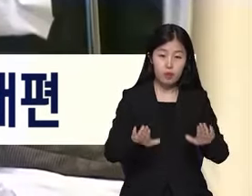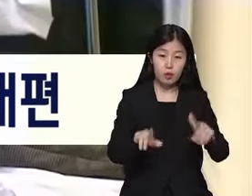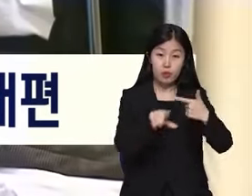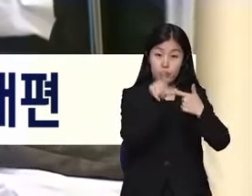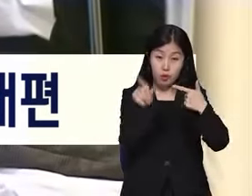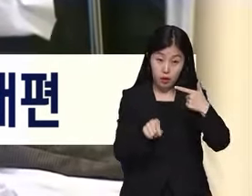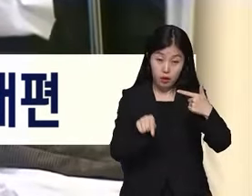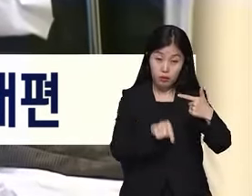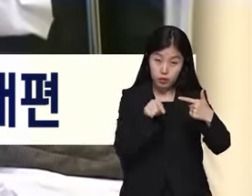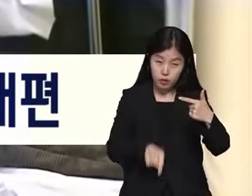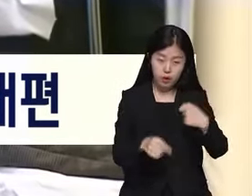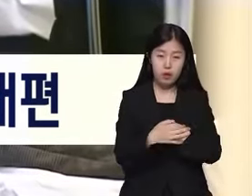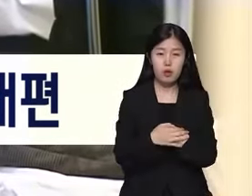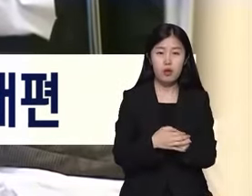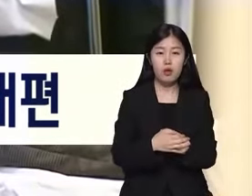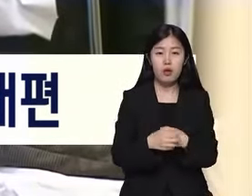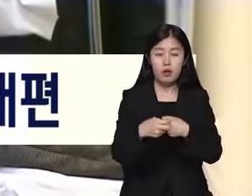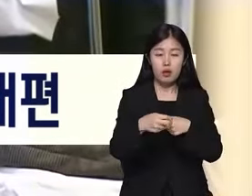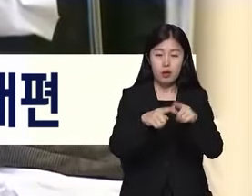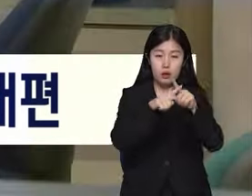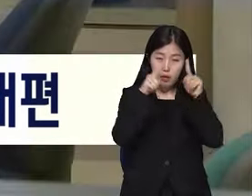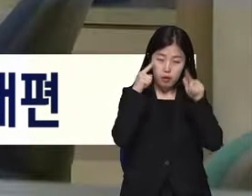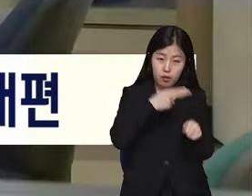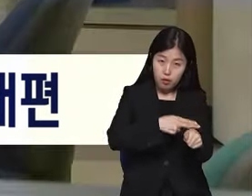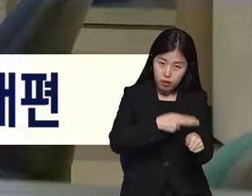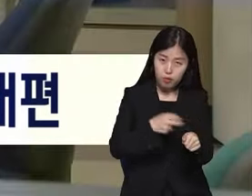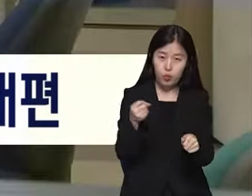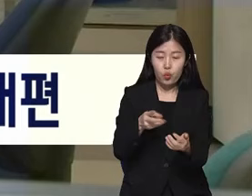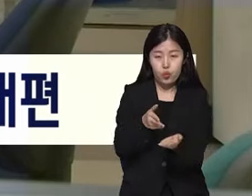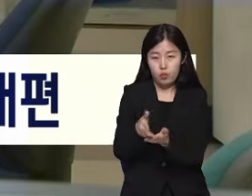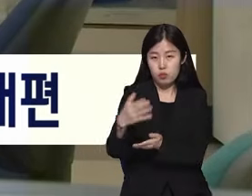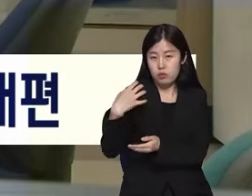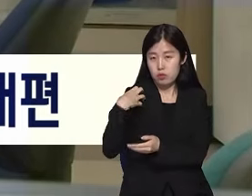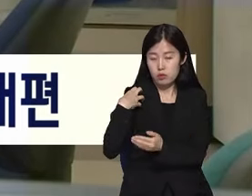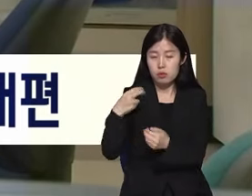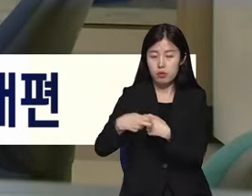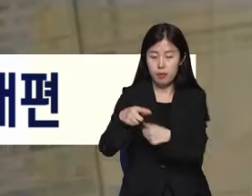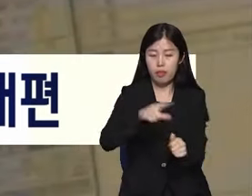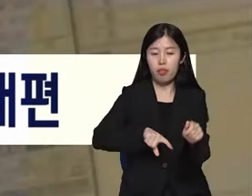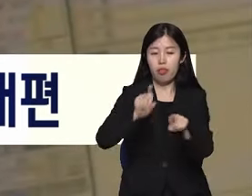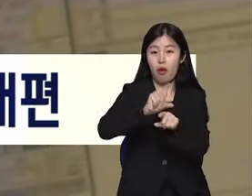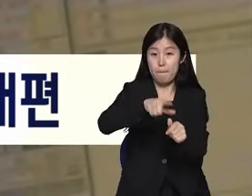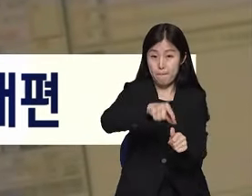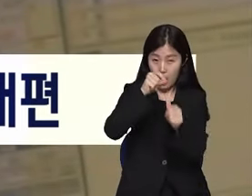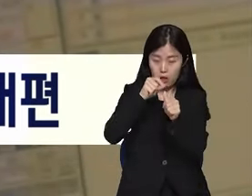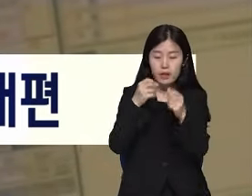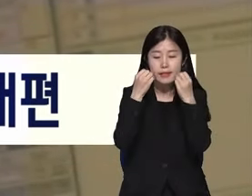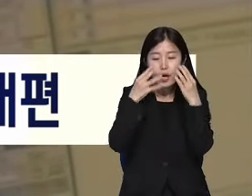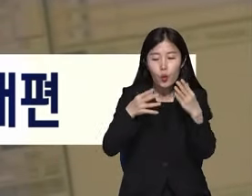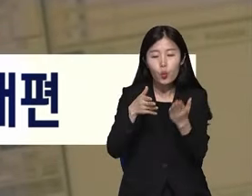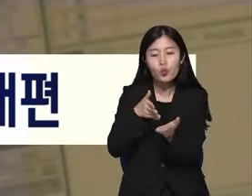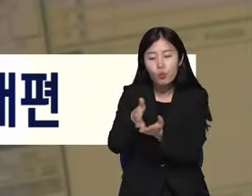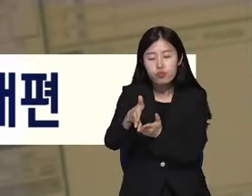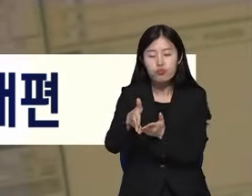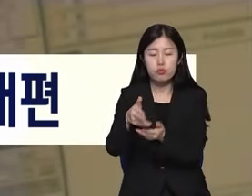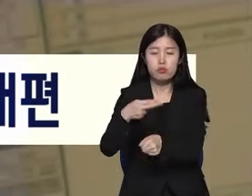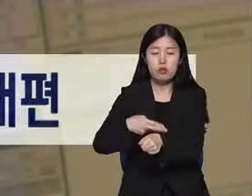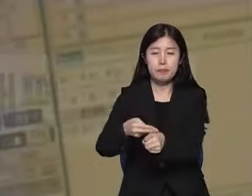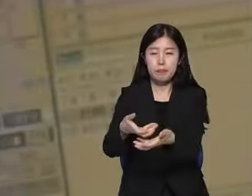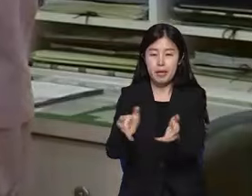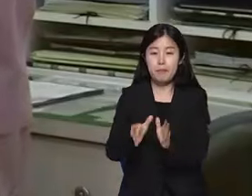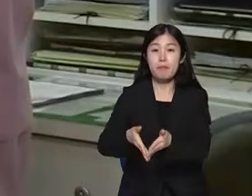중 임상교수 요원과 전임 의사를 추가 채용하는 한편 진료전담 의사직도 신설해 그동안 전공의에게